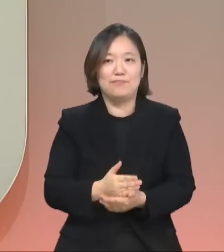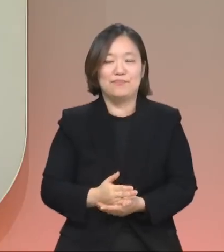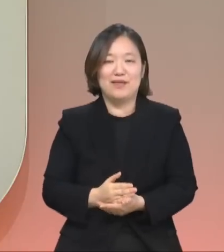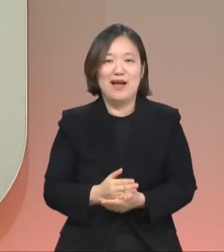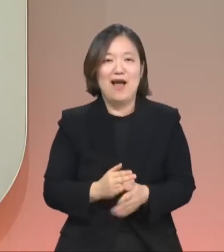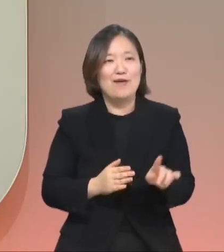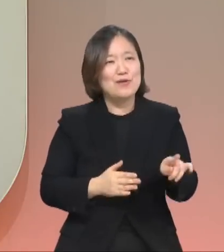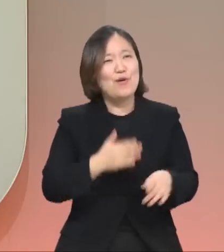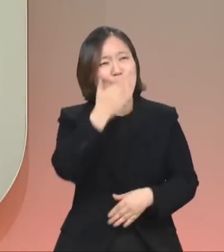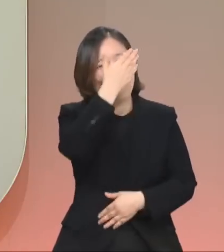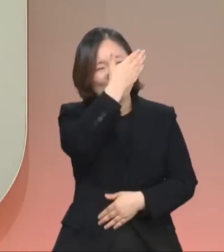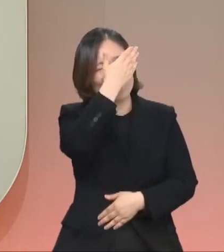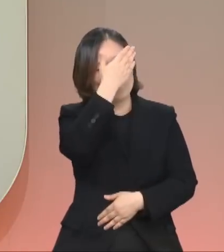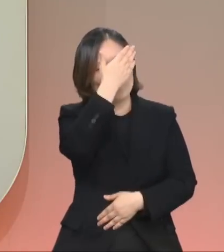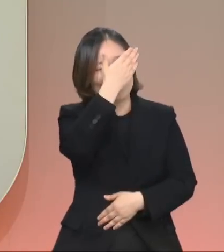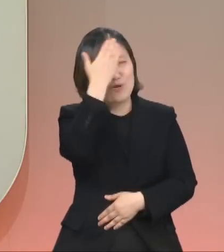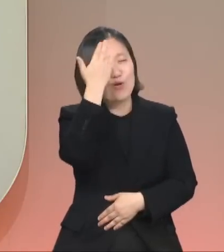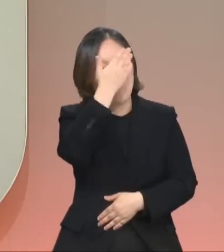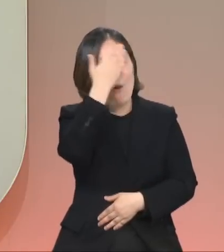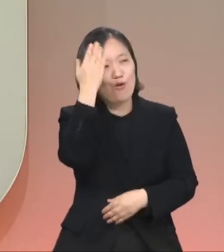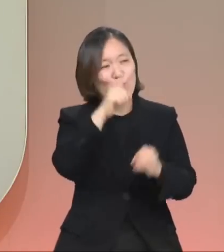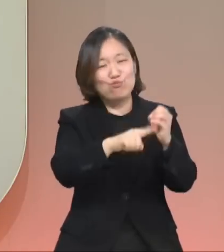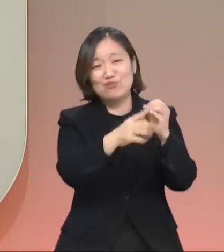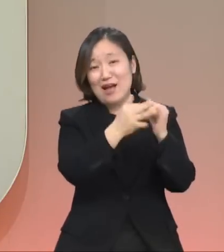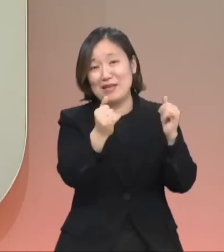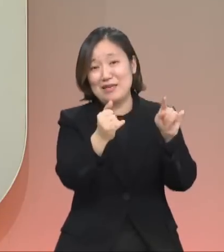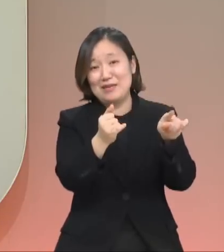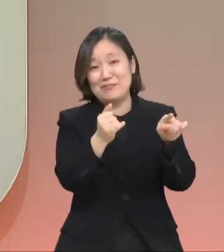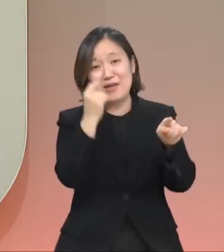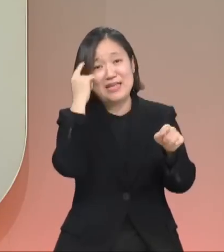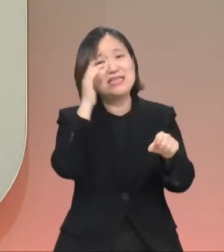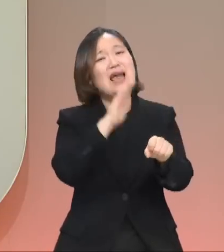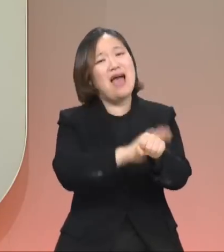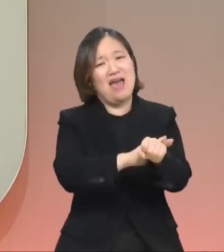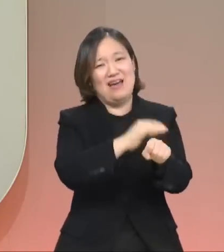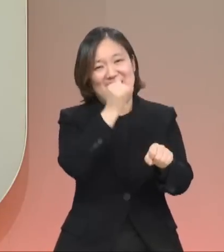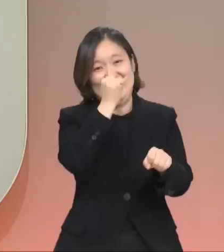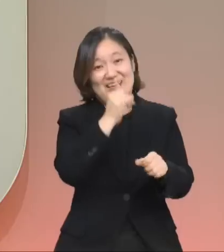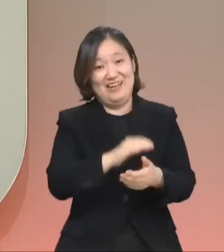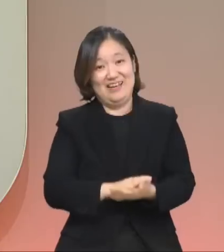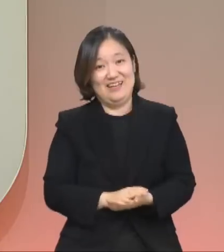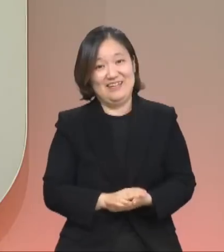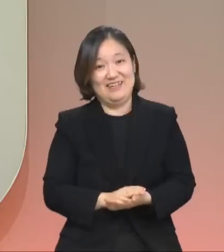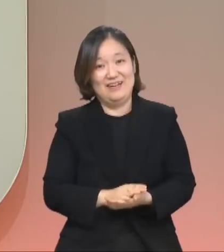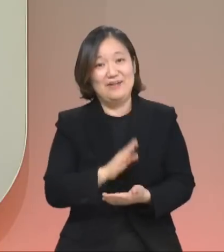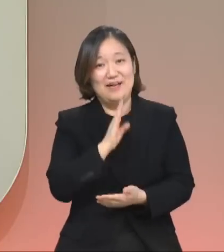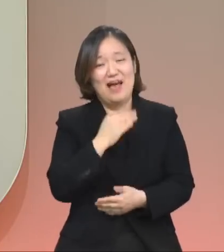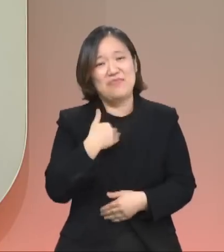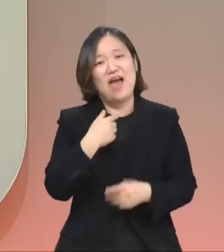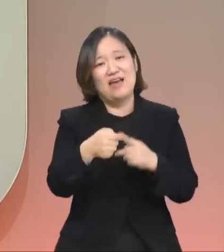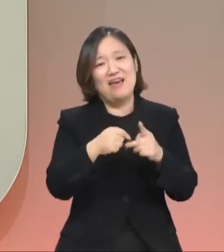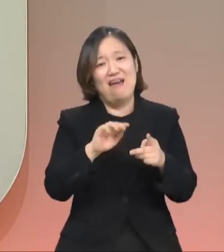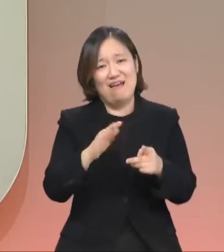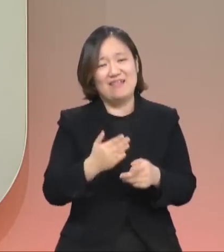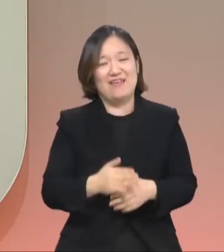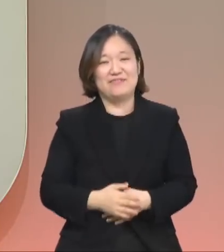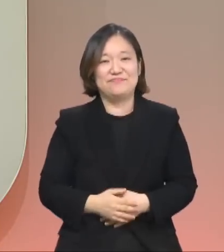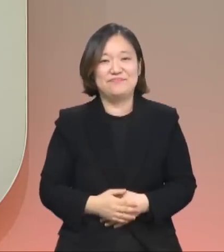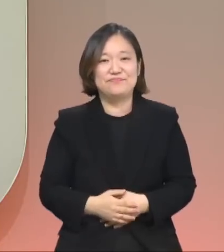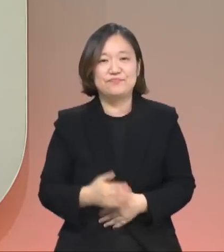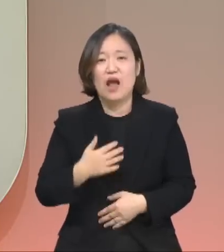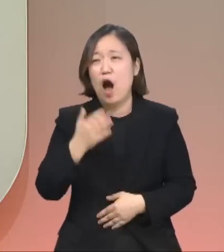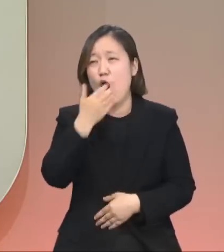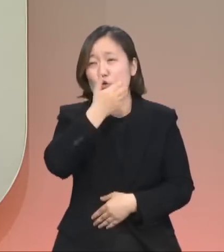불자님이 지혜가 있어 가지고 제가 말하고자 하는 그 의도를 잘 파악한 것 같아요 꿈에 너무 집착하면